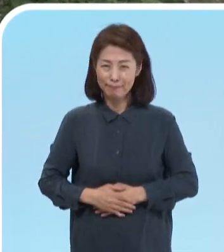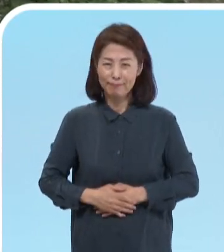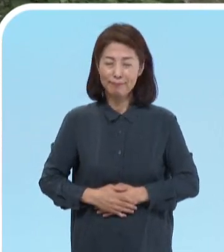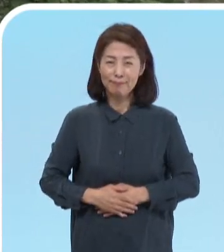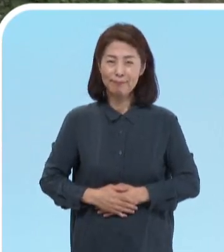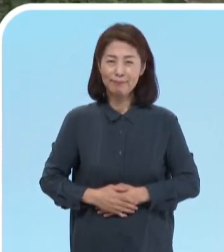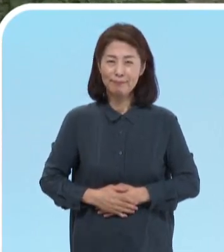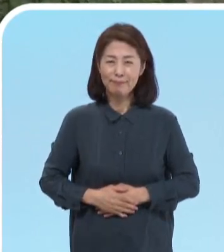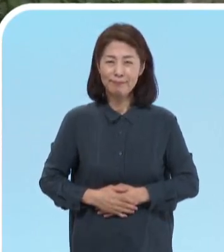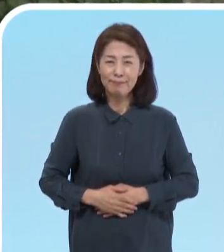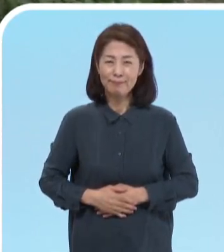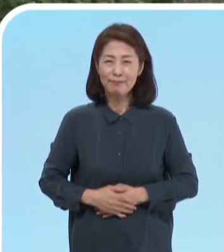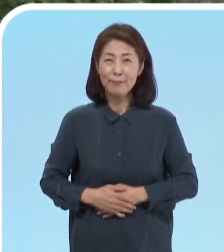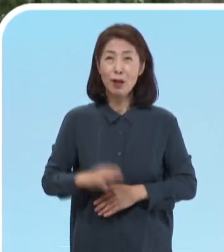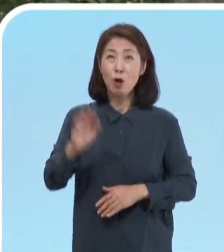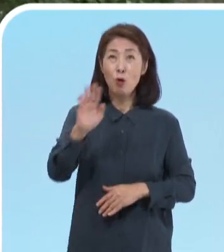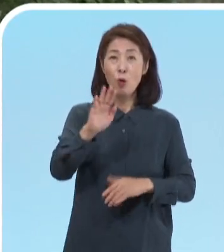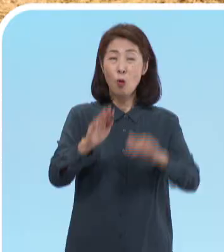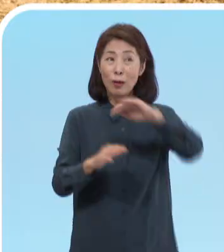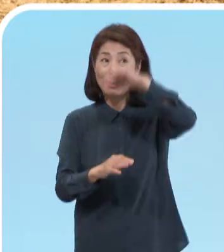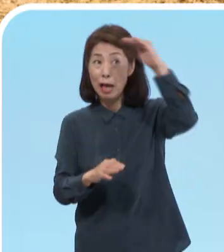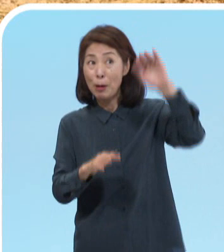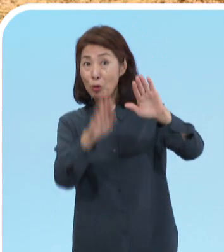それでは登った様子をご覧ください。